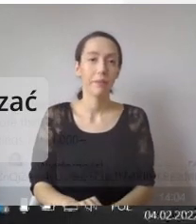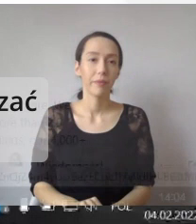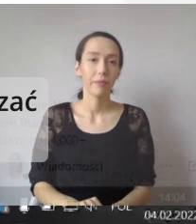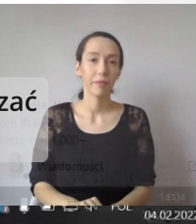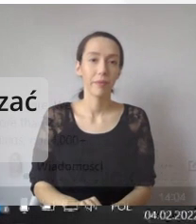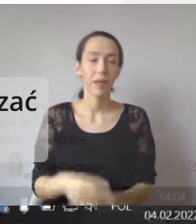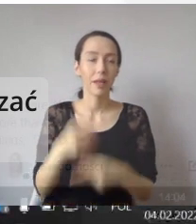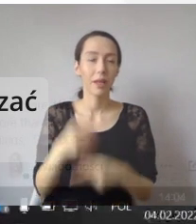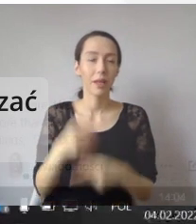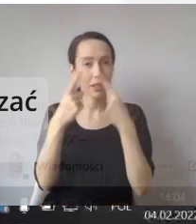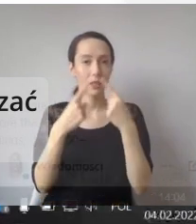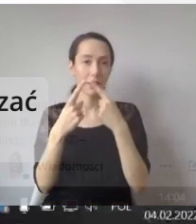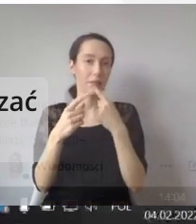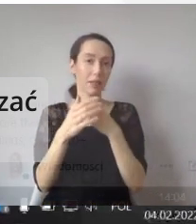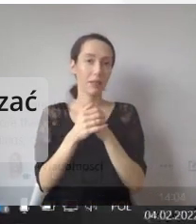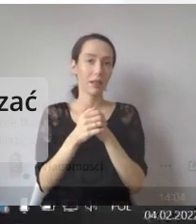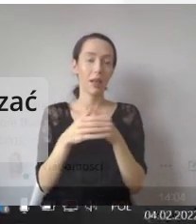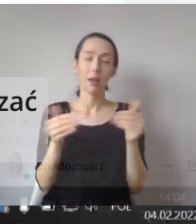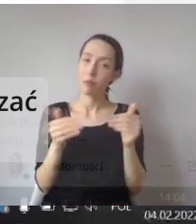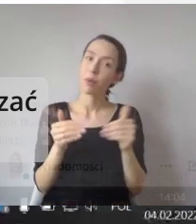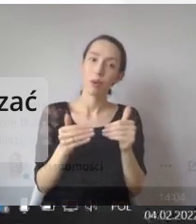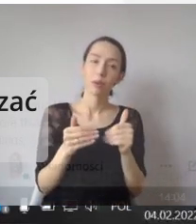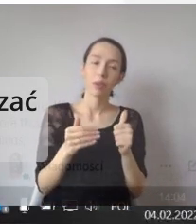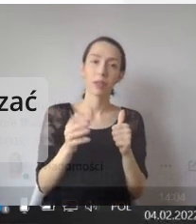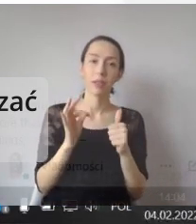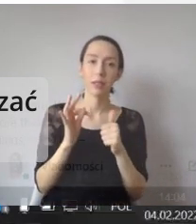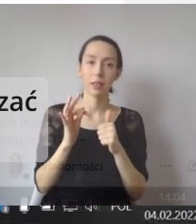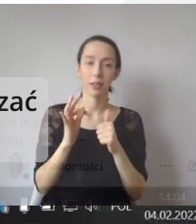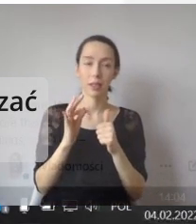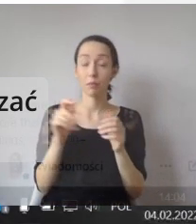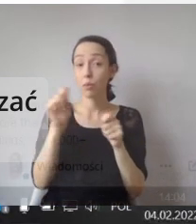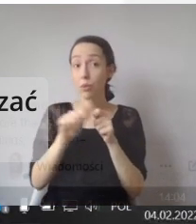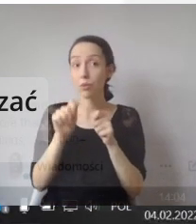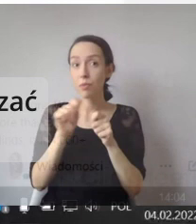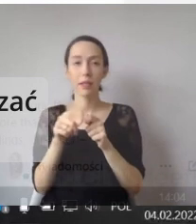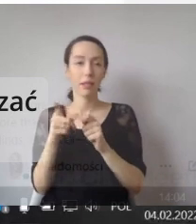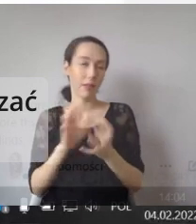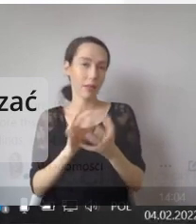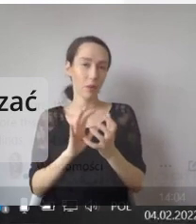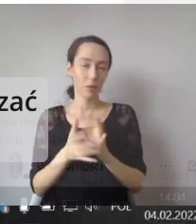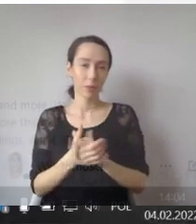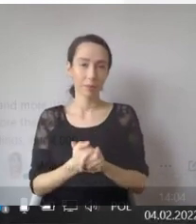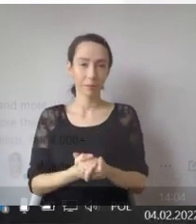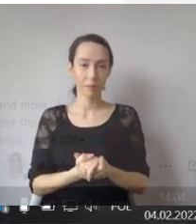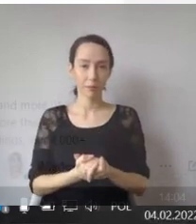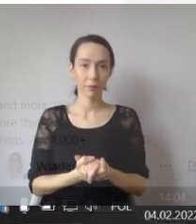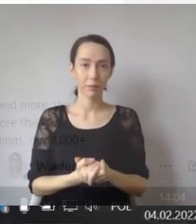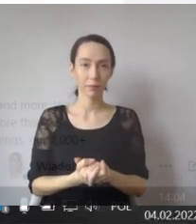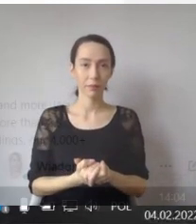Także myślę, że jak najbardziej też można sobie posprawdzać to w ten sposób.